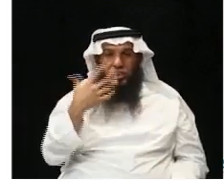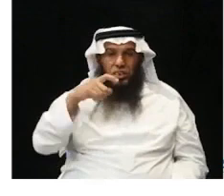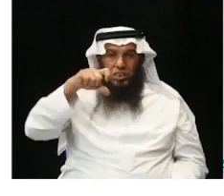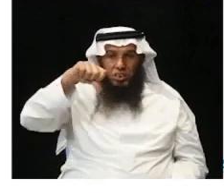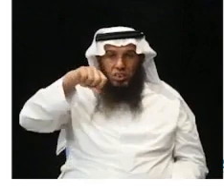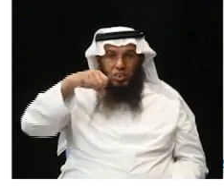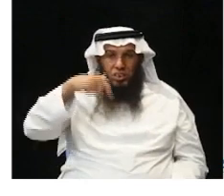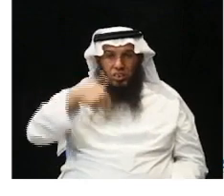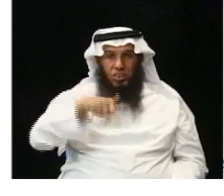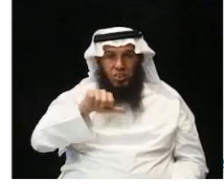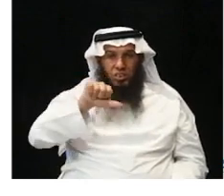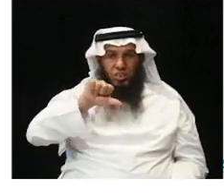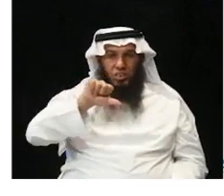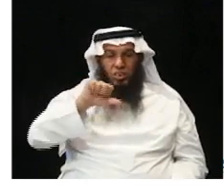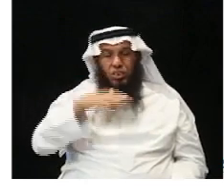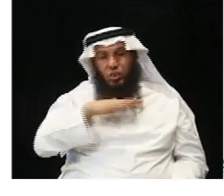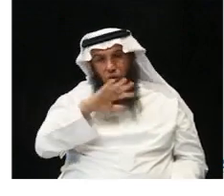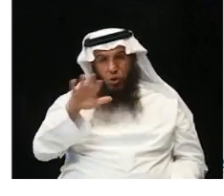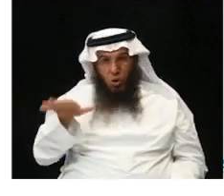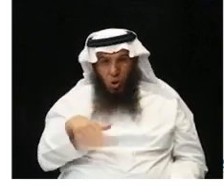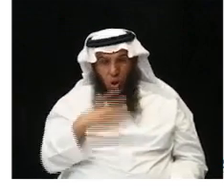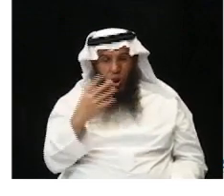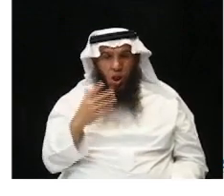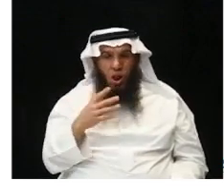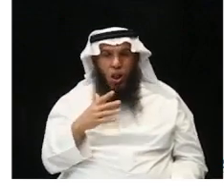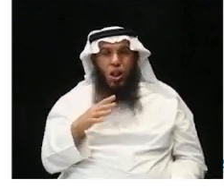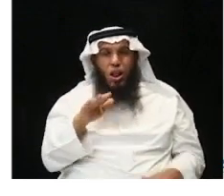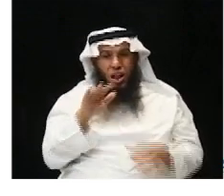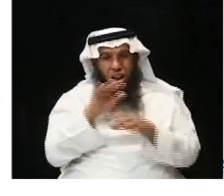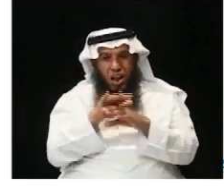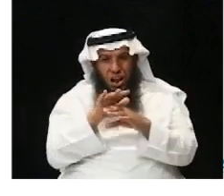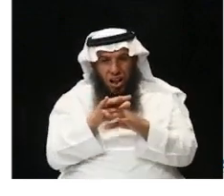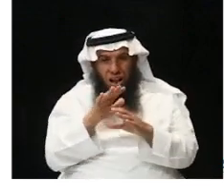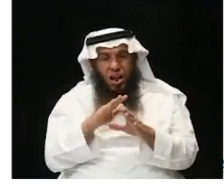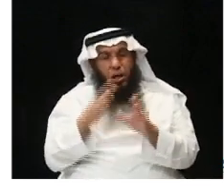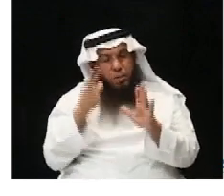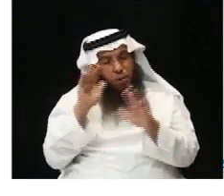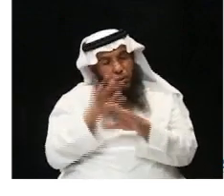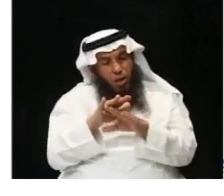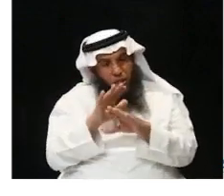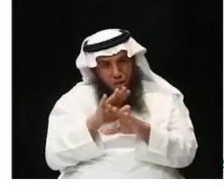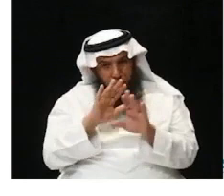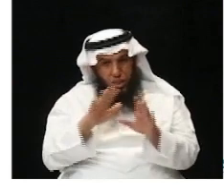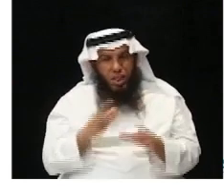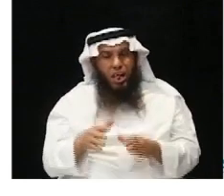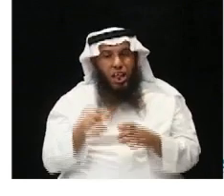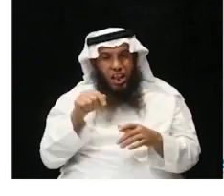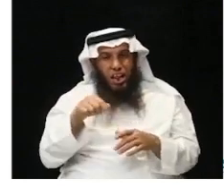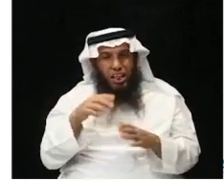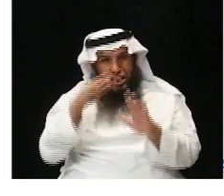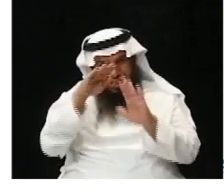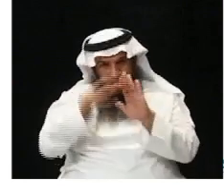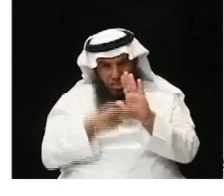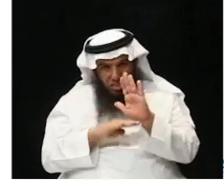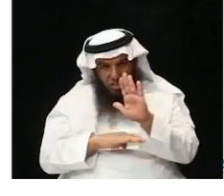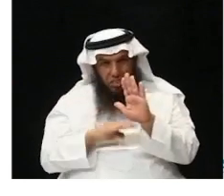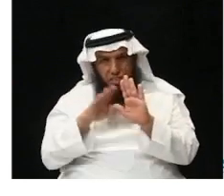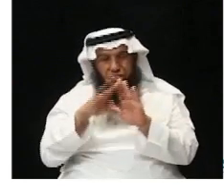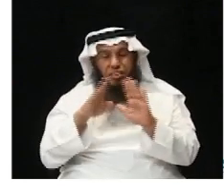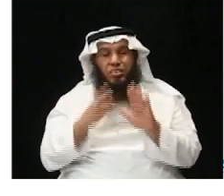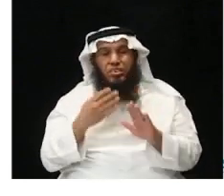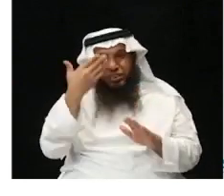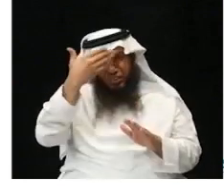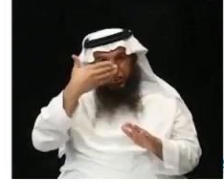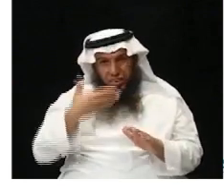56 إلى 69، هذه كلها سيكون فيها تذكير ومواعظ، وإليكم الآن تفاصيل هذه